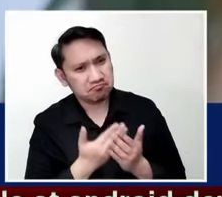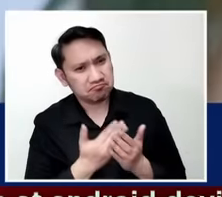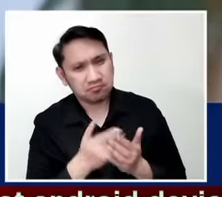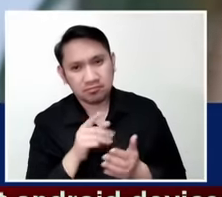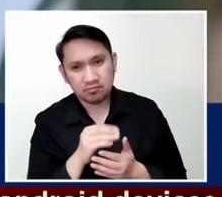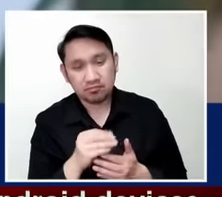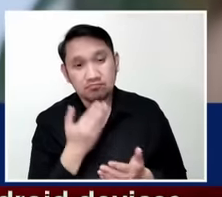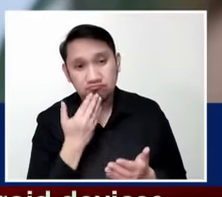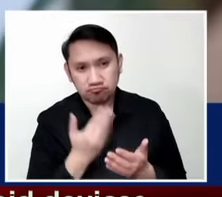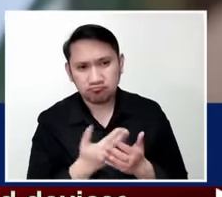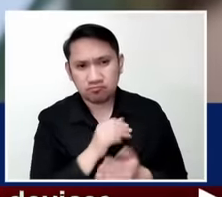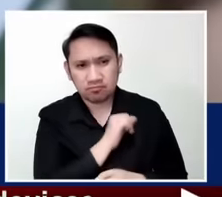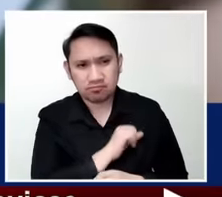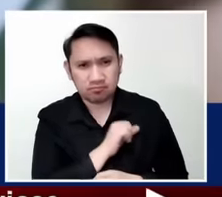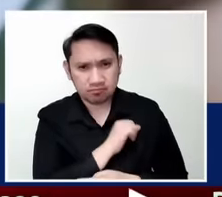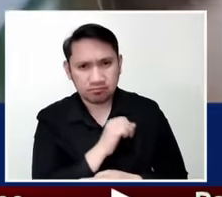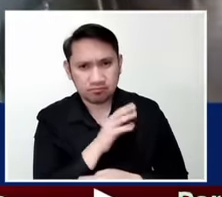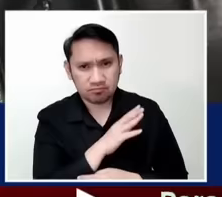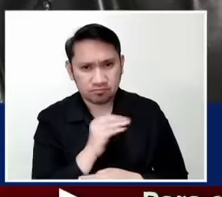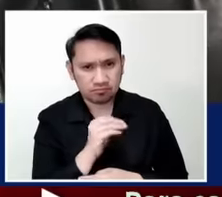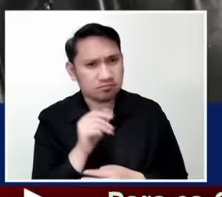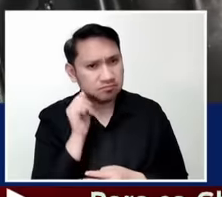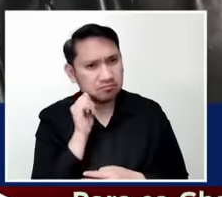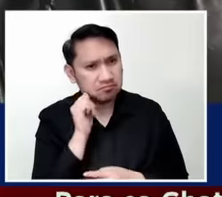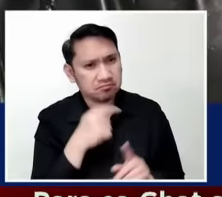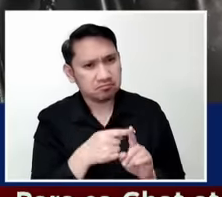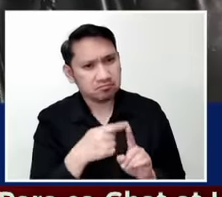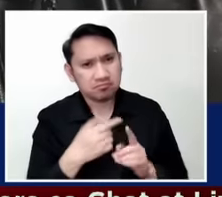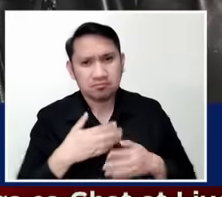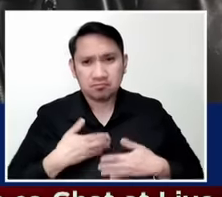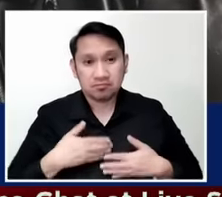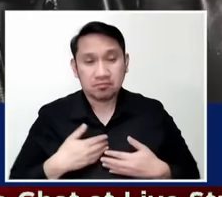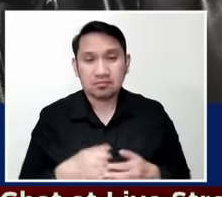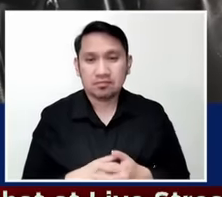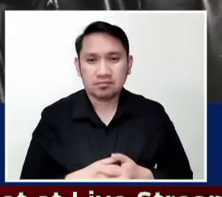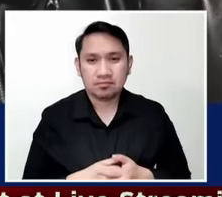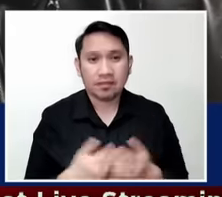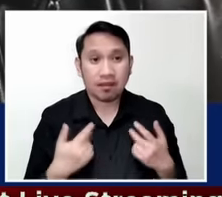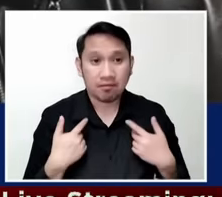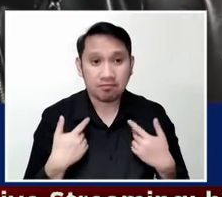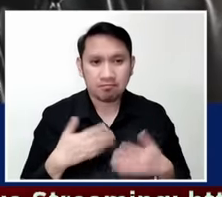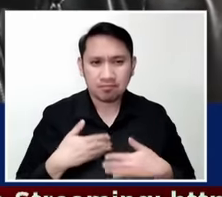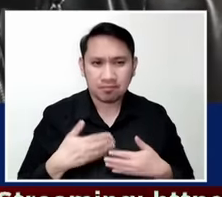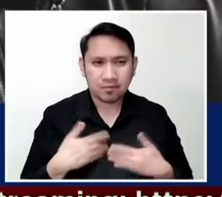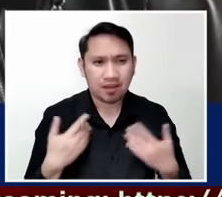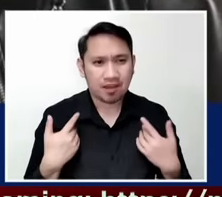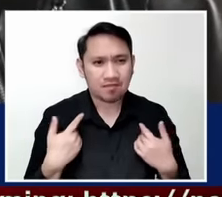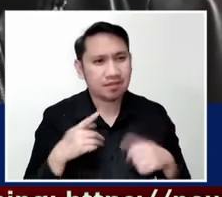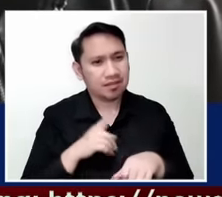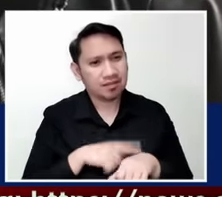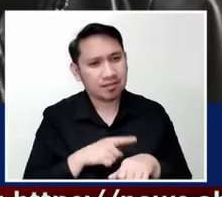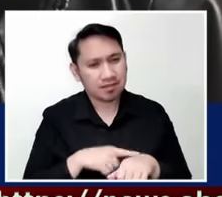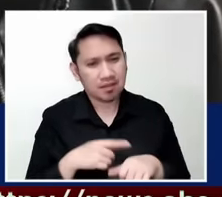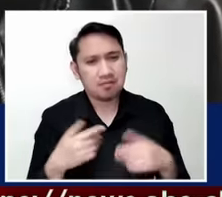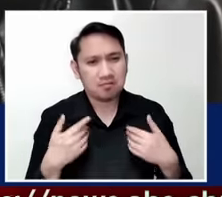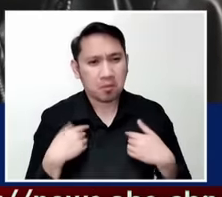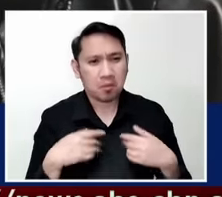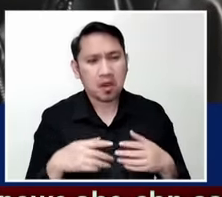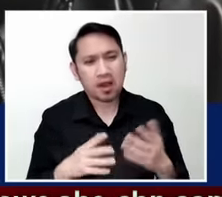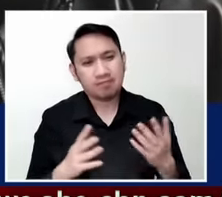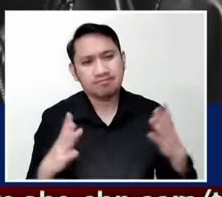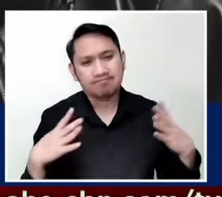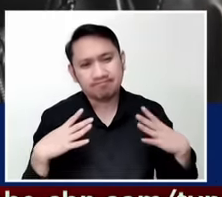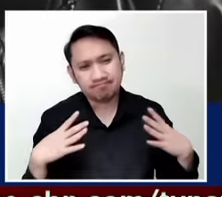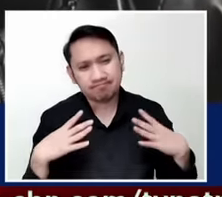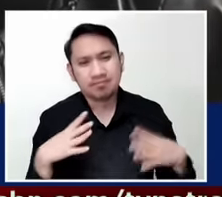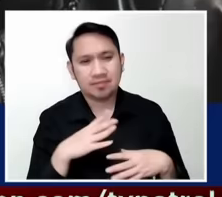nito, lalo na ang pagiging masiyahin. Happy din si Rufa na nagkaroon sila ng pagkakataon ni Belle na mag-time out sa trabaho at